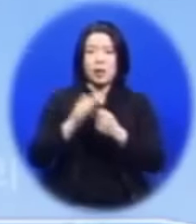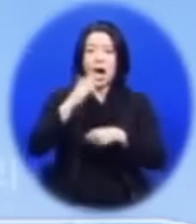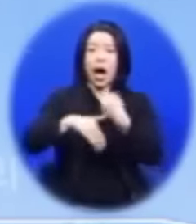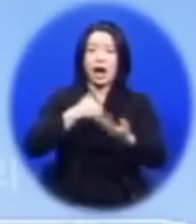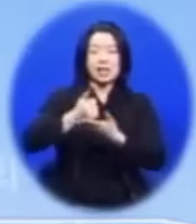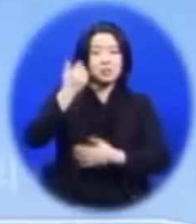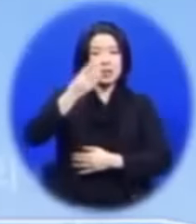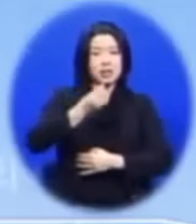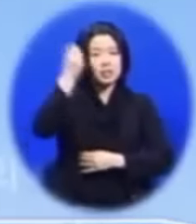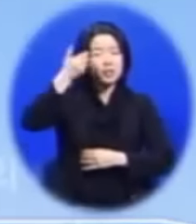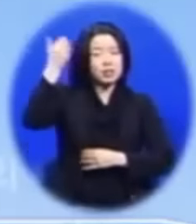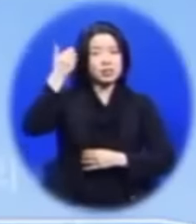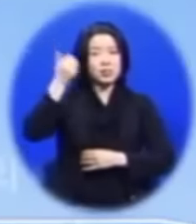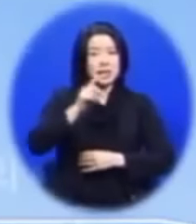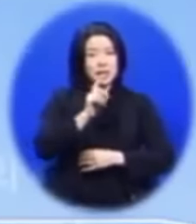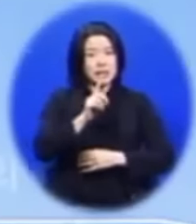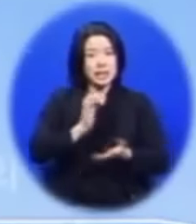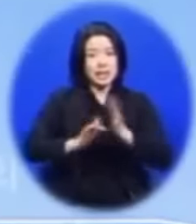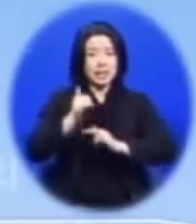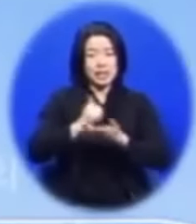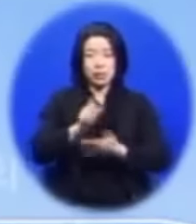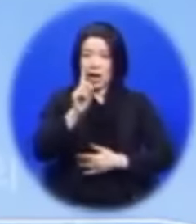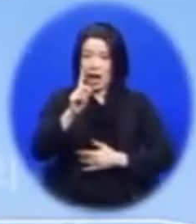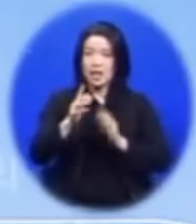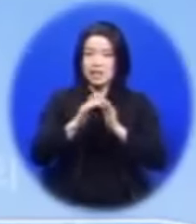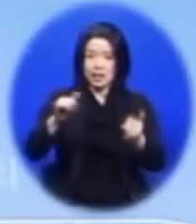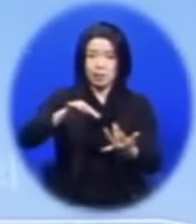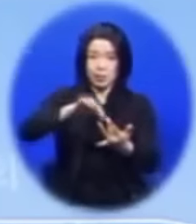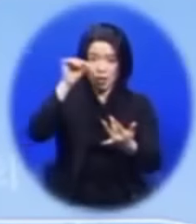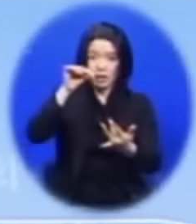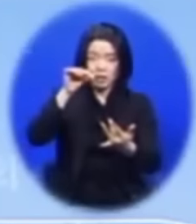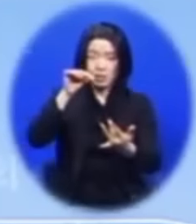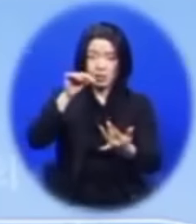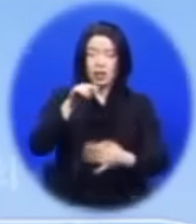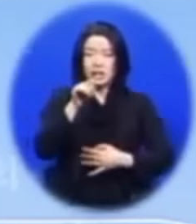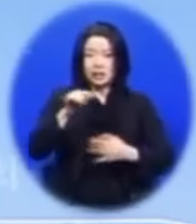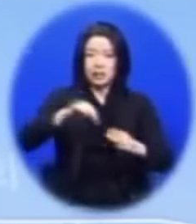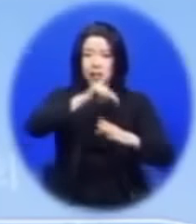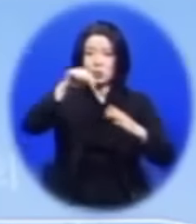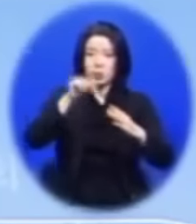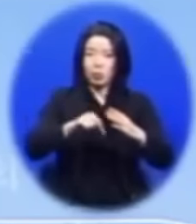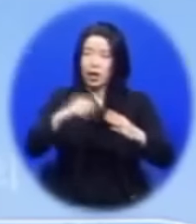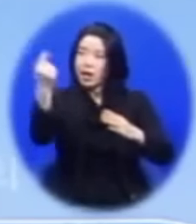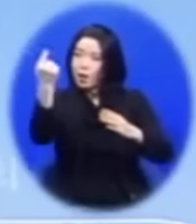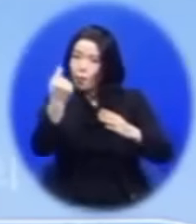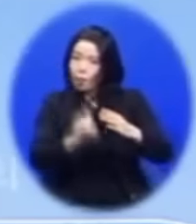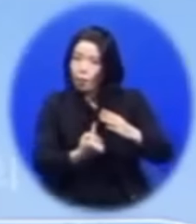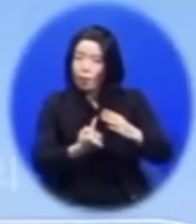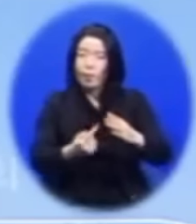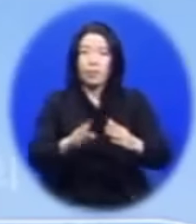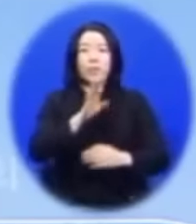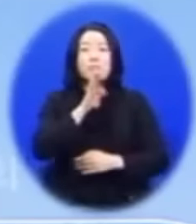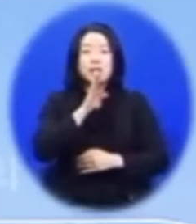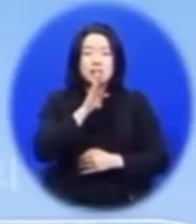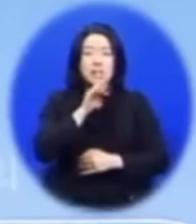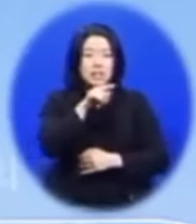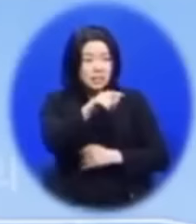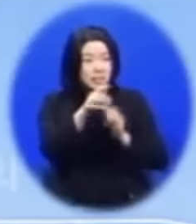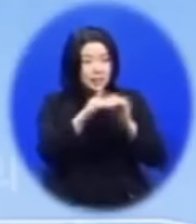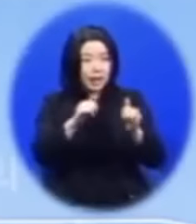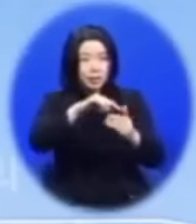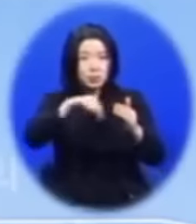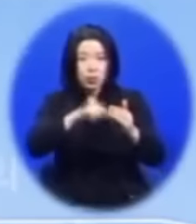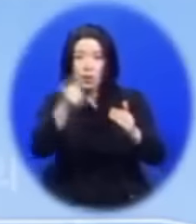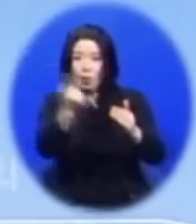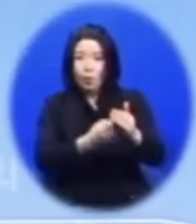성령께서이 한 예수라고 하는 한 사람을 택해서 그 속에 들어오신 건 사실이에요 그 사람 속에